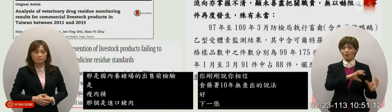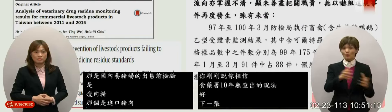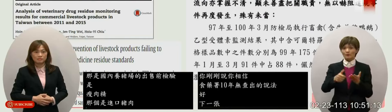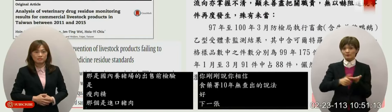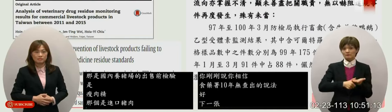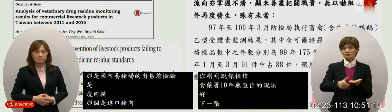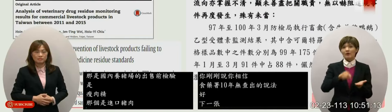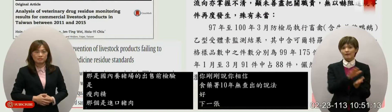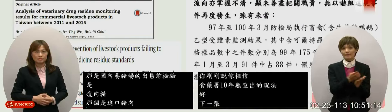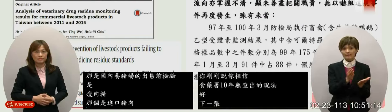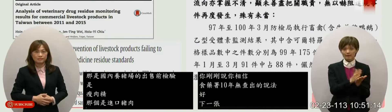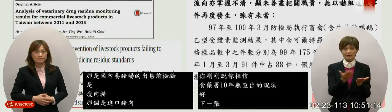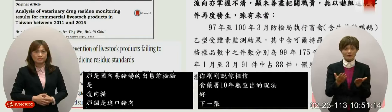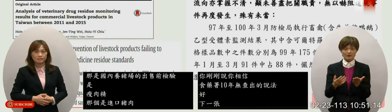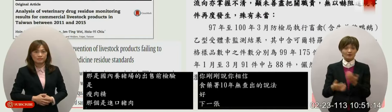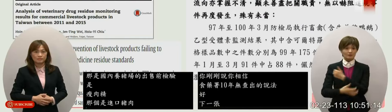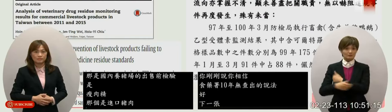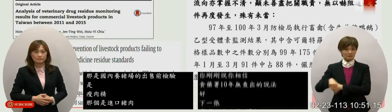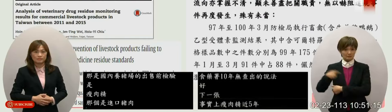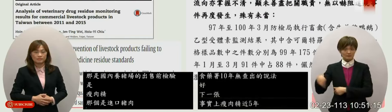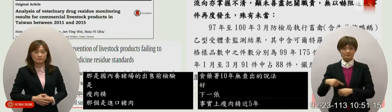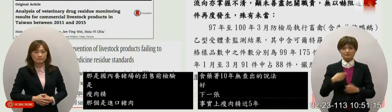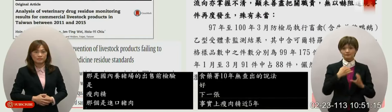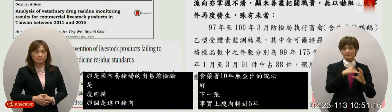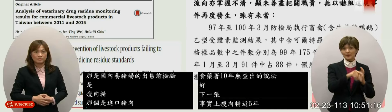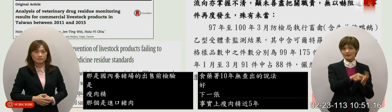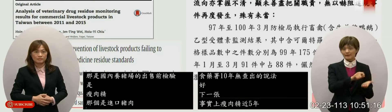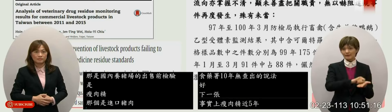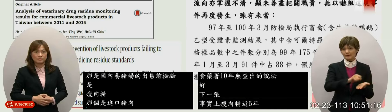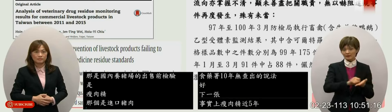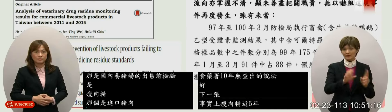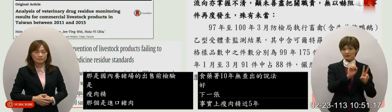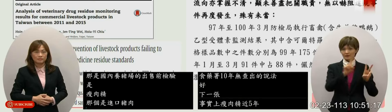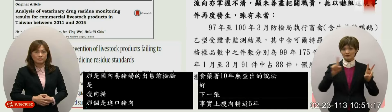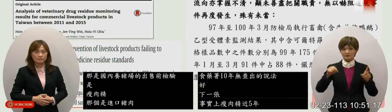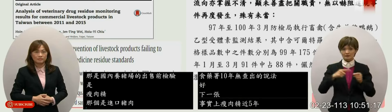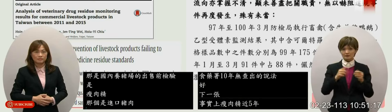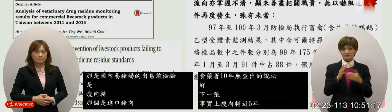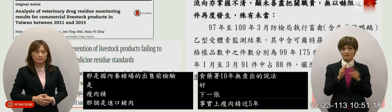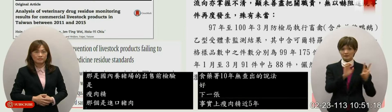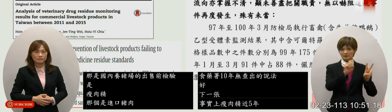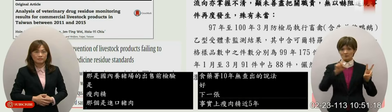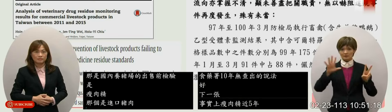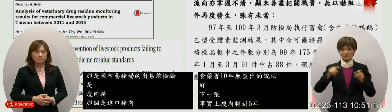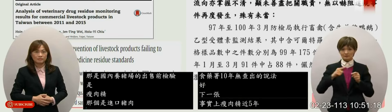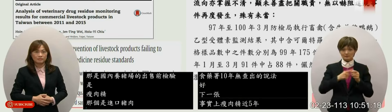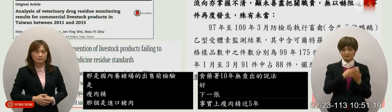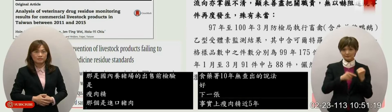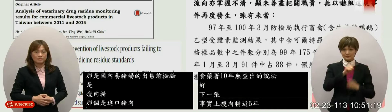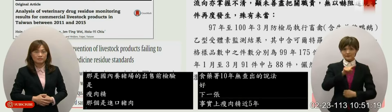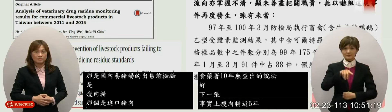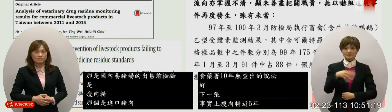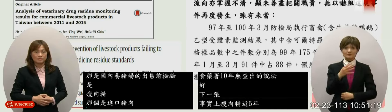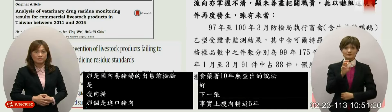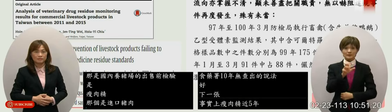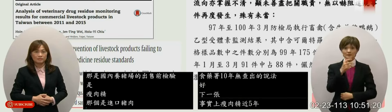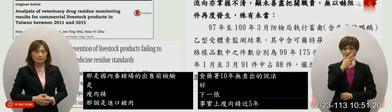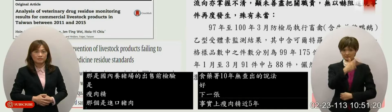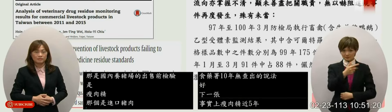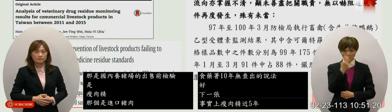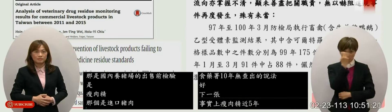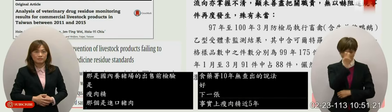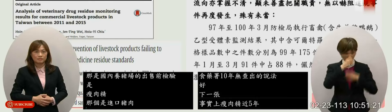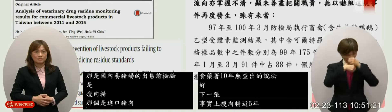同仁所投书的报告，2011年到2015年抽验1487份畜产品检测瘦肉精，